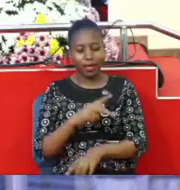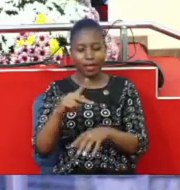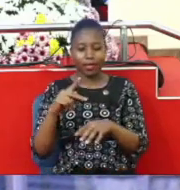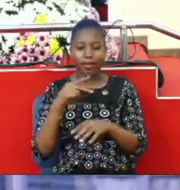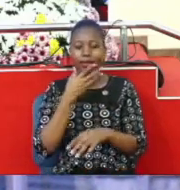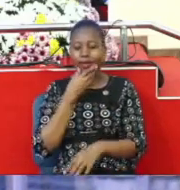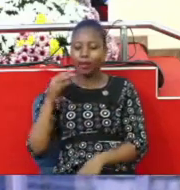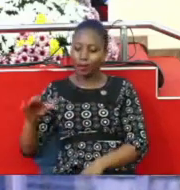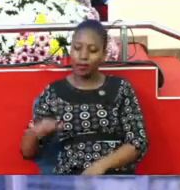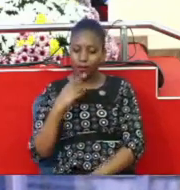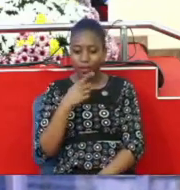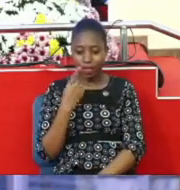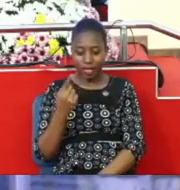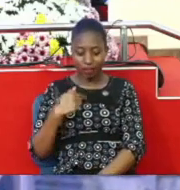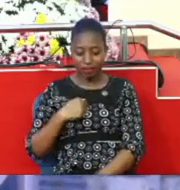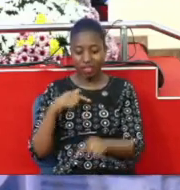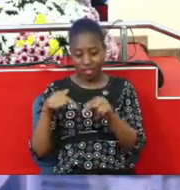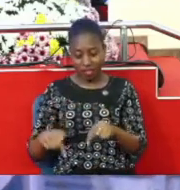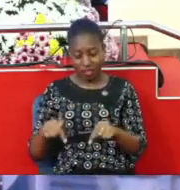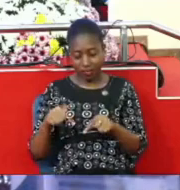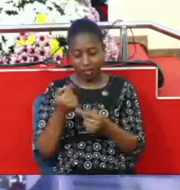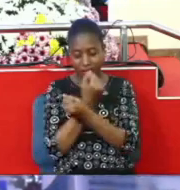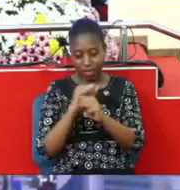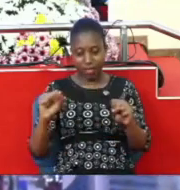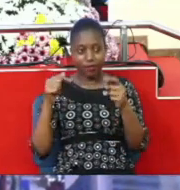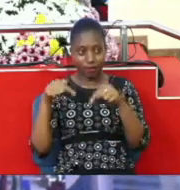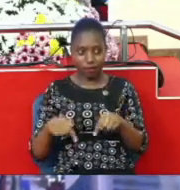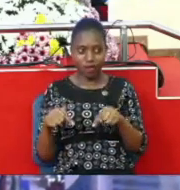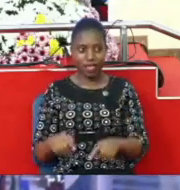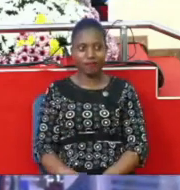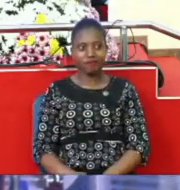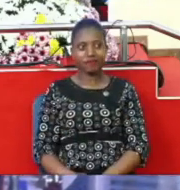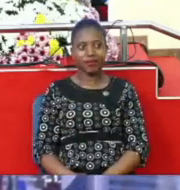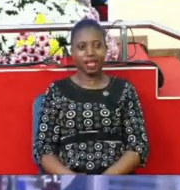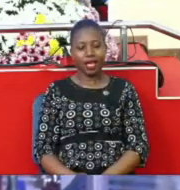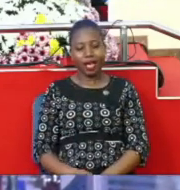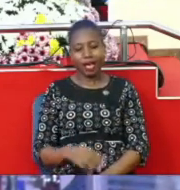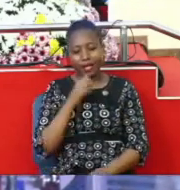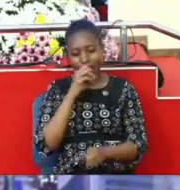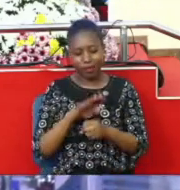nini mwalimu? Si umezoea kuniita jinga na bongolala. Niite saa hii.